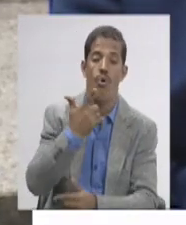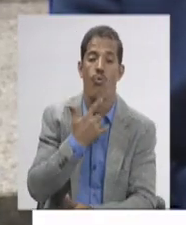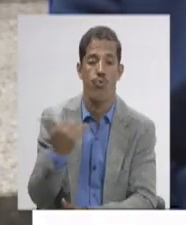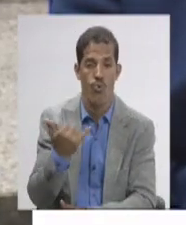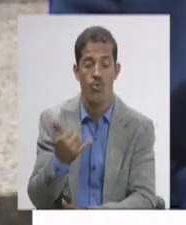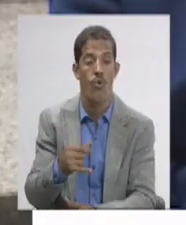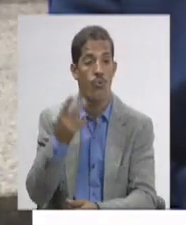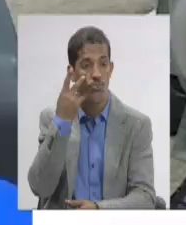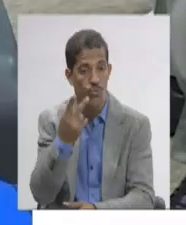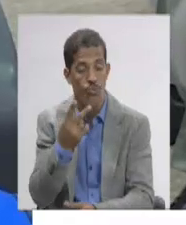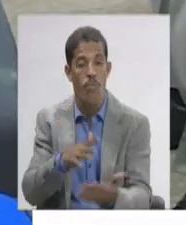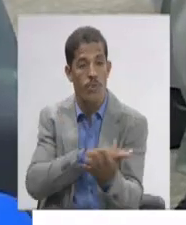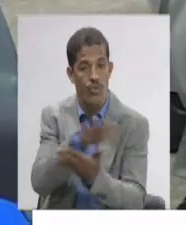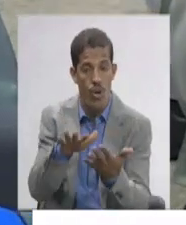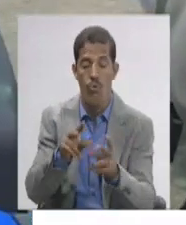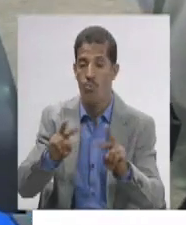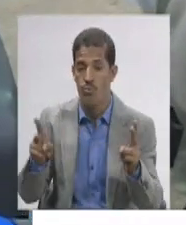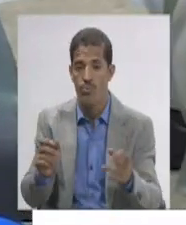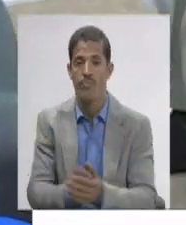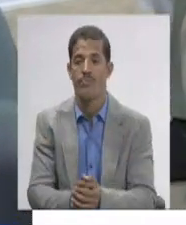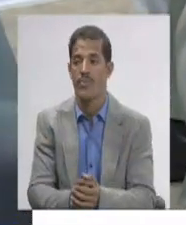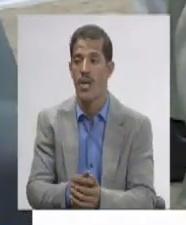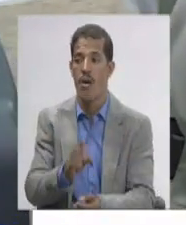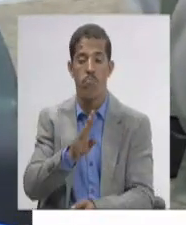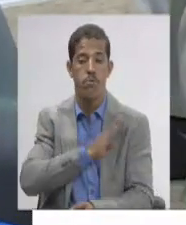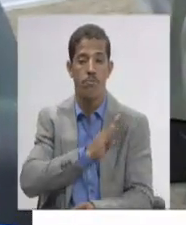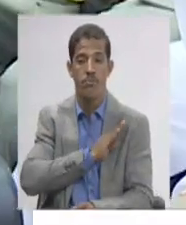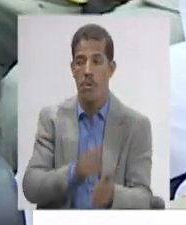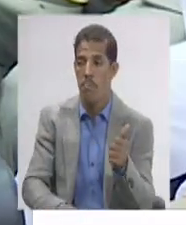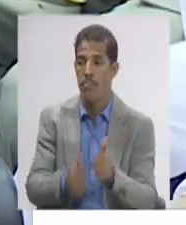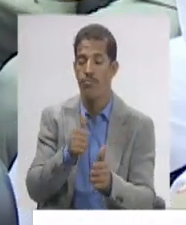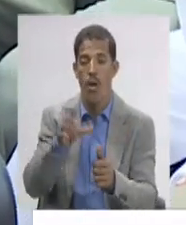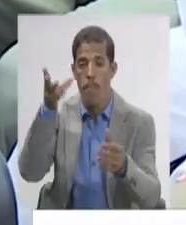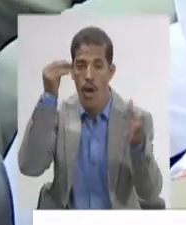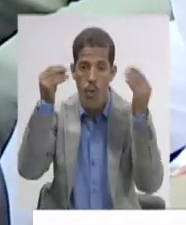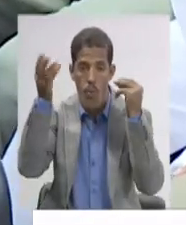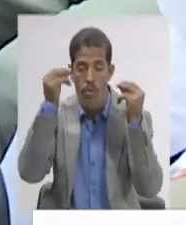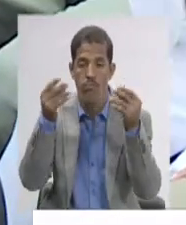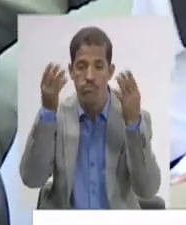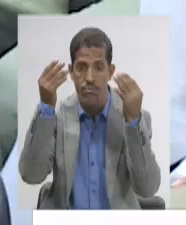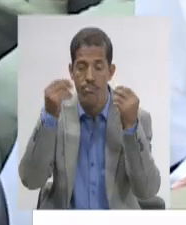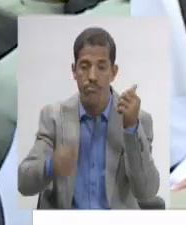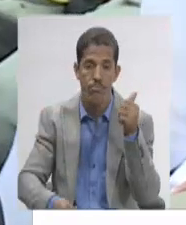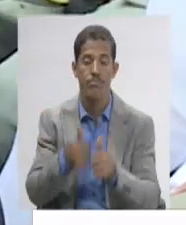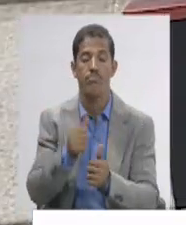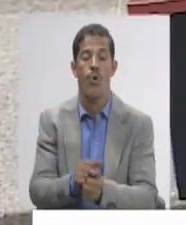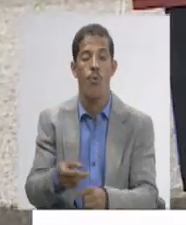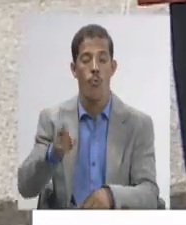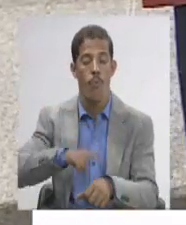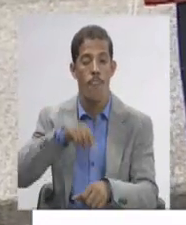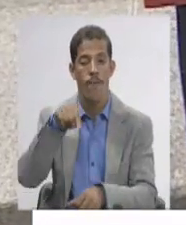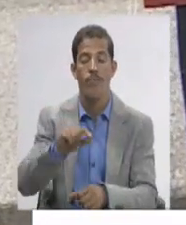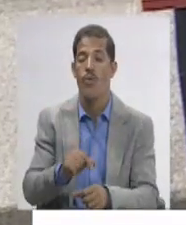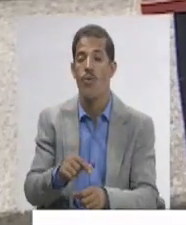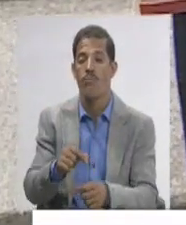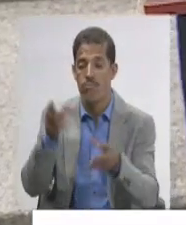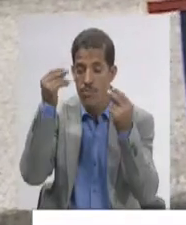استحقاقات الخدمه تسلح الضباط الخريجون بمعارف ومهارات عسكريه واكاديميه اكتسبوها